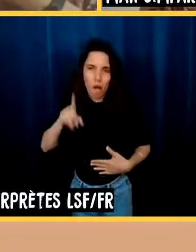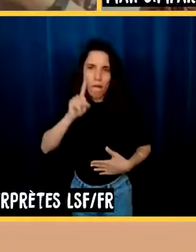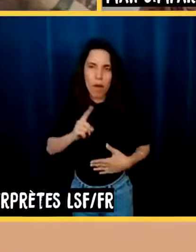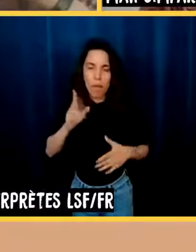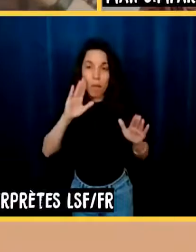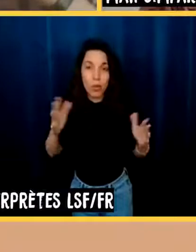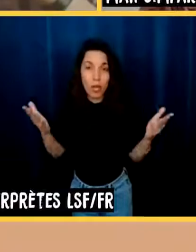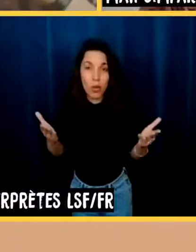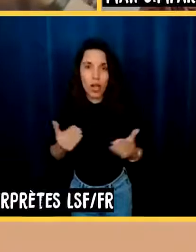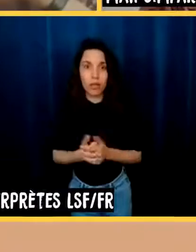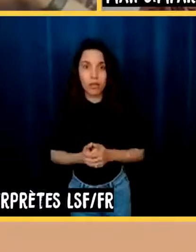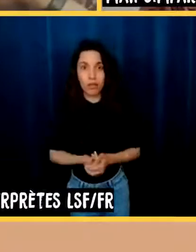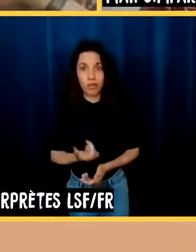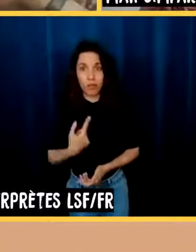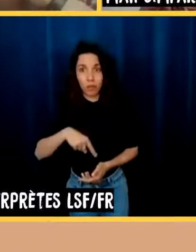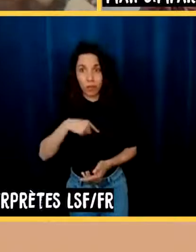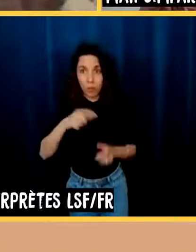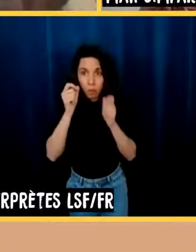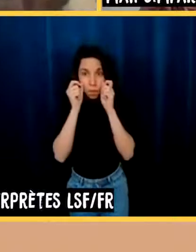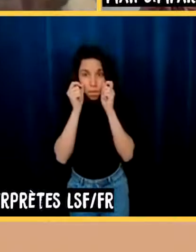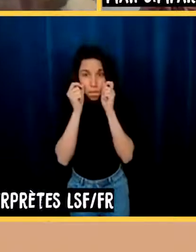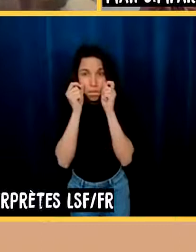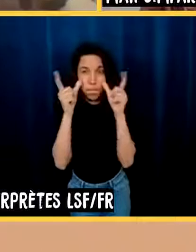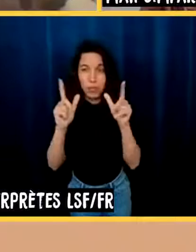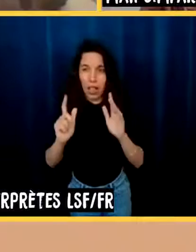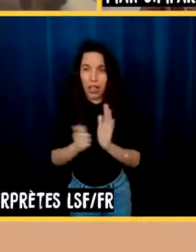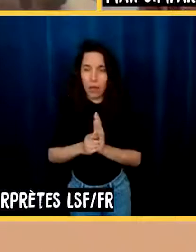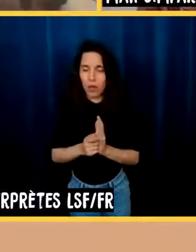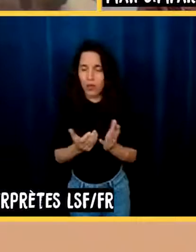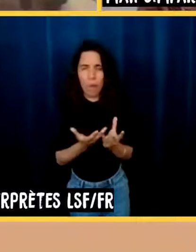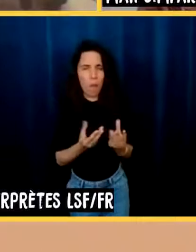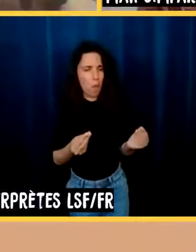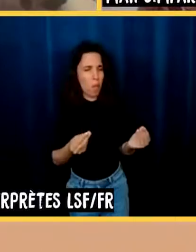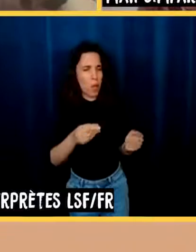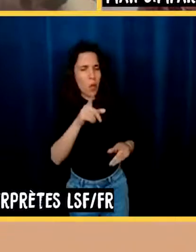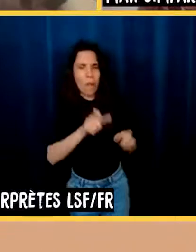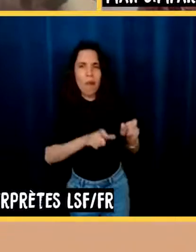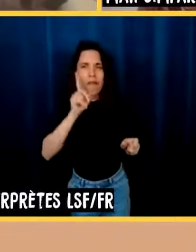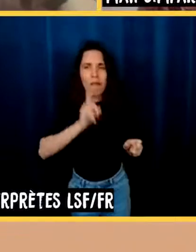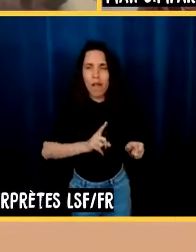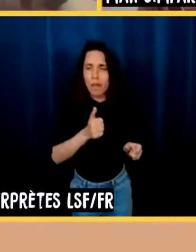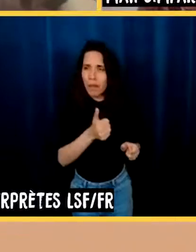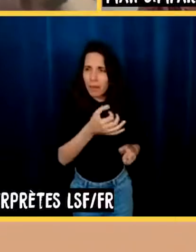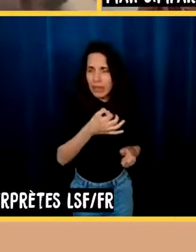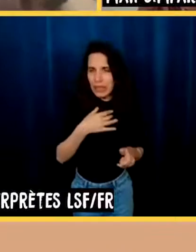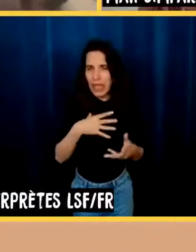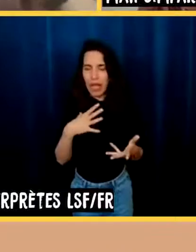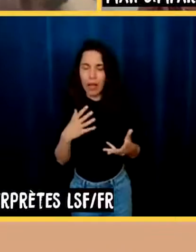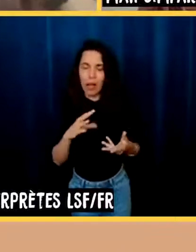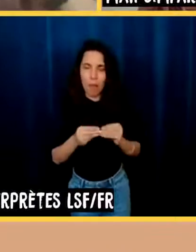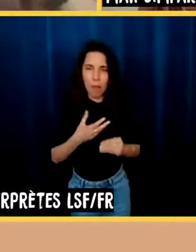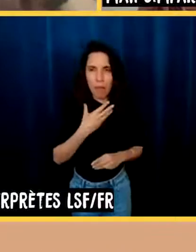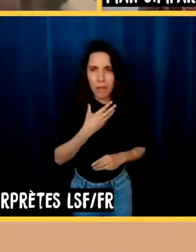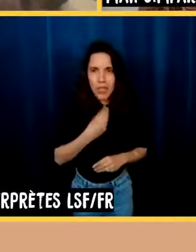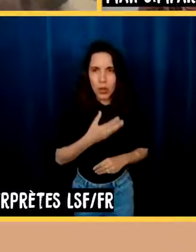Nous avons été très surprises à l'époque par le nombre de femmes qui nous ont confié rencontrer des troubles sexuels. Nous nous sommes